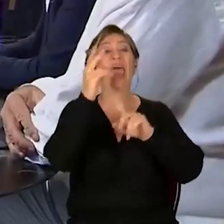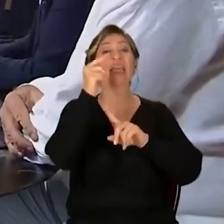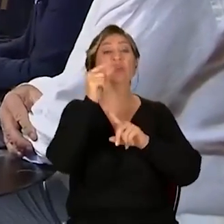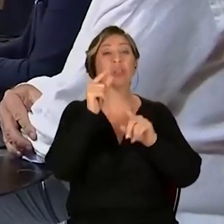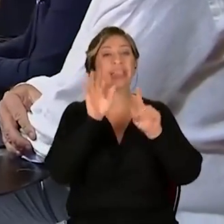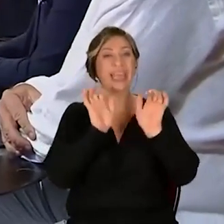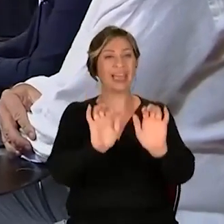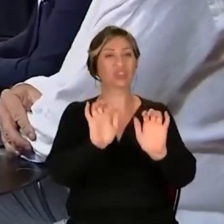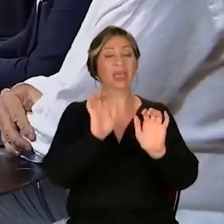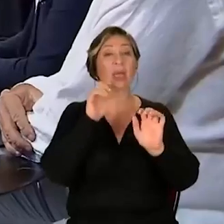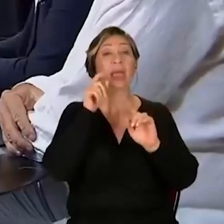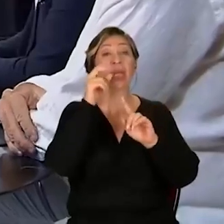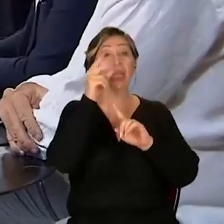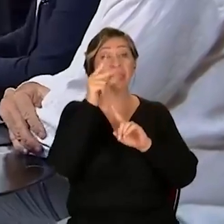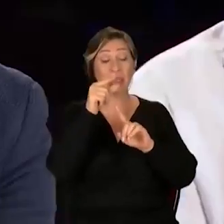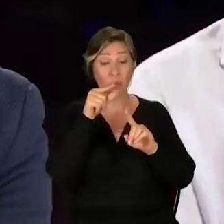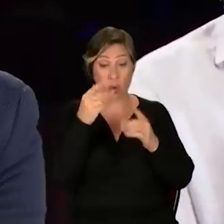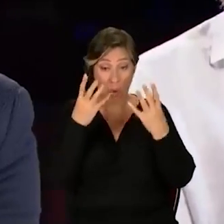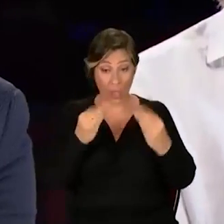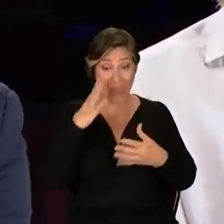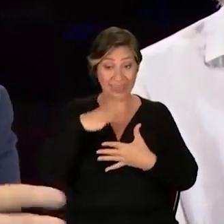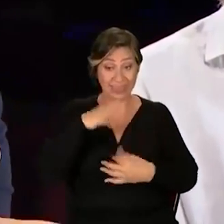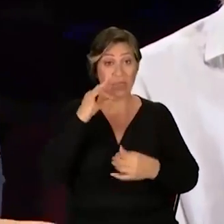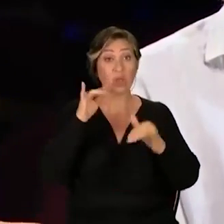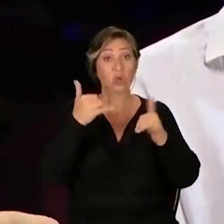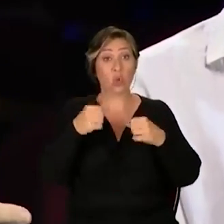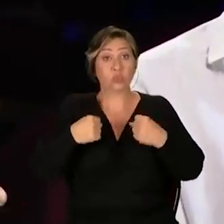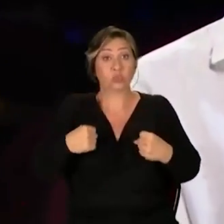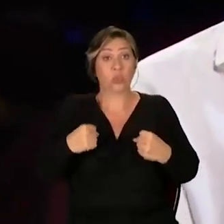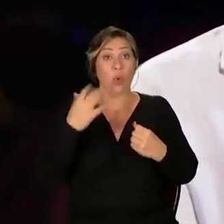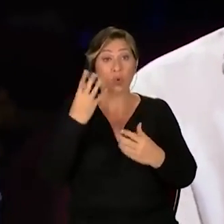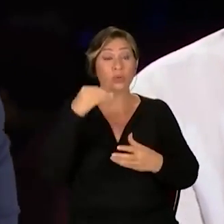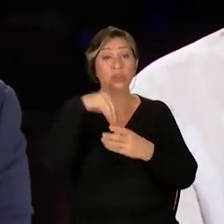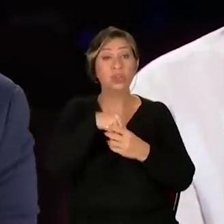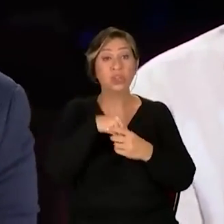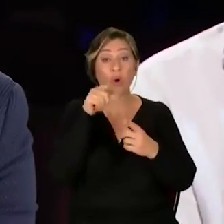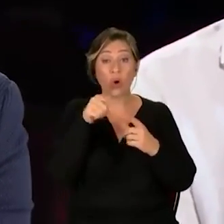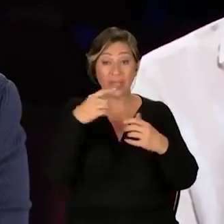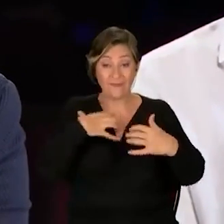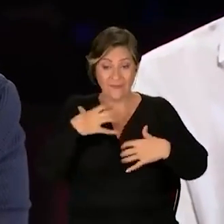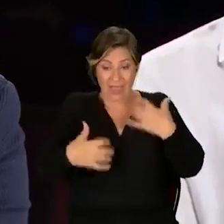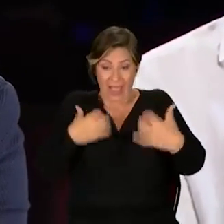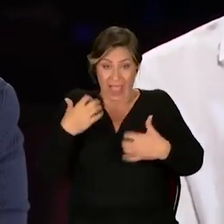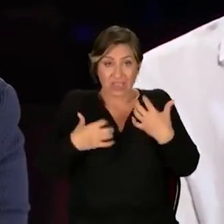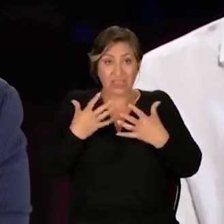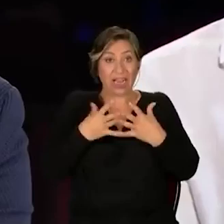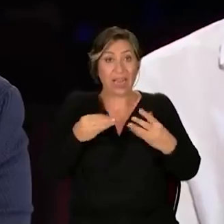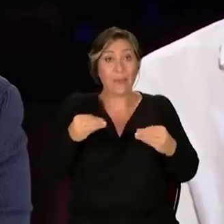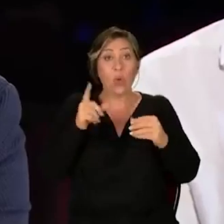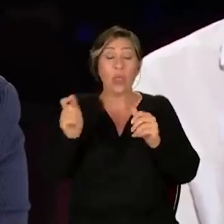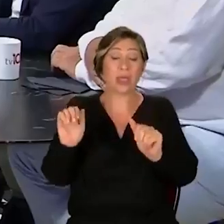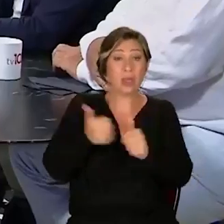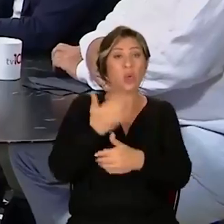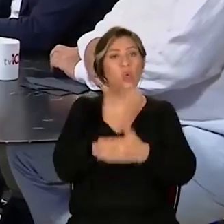ilgisi olabilir belki şimdi de. İnsülin rezistansı olan insanlar genelde kilolu da oldukları için şimdi oradaki metabolik enerji kaybı ve onun peşine